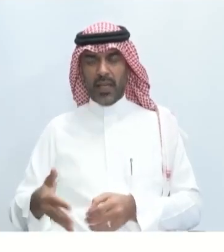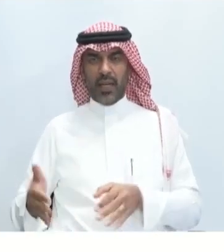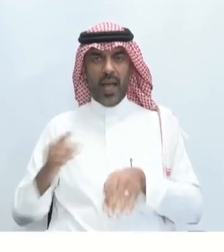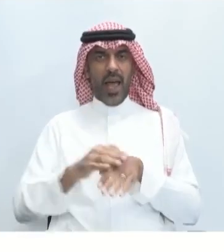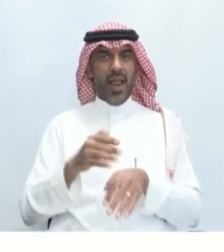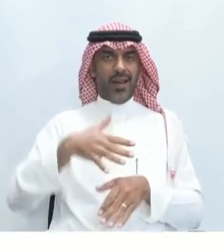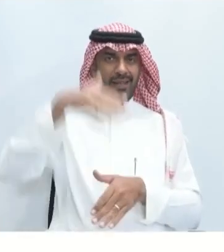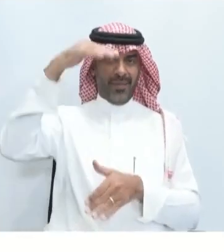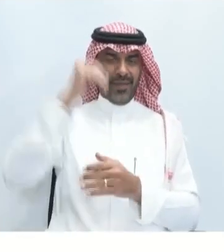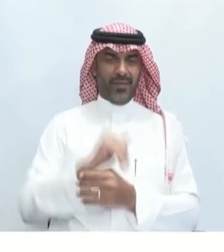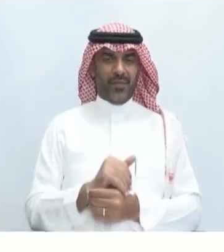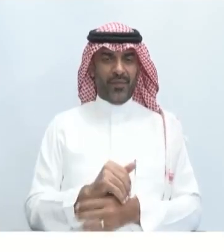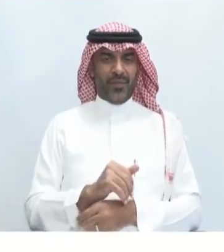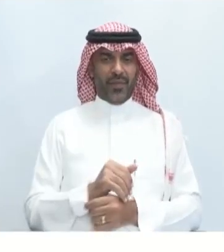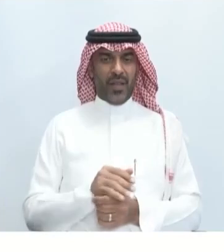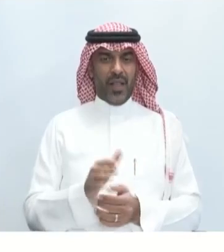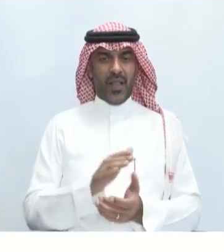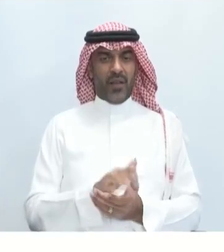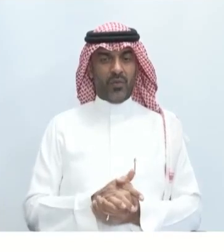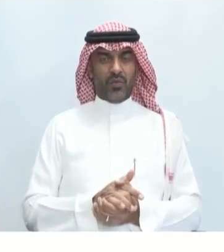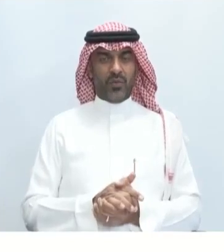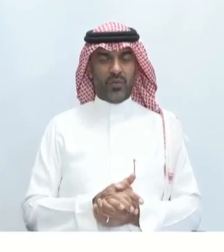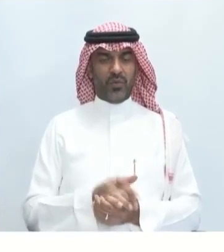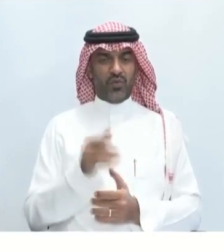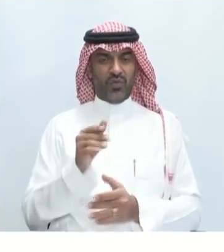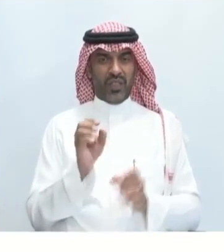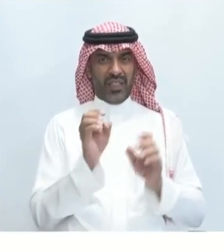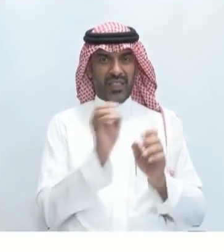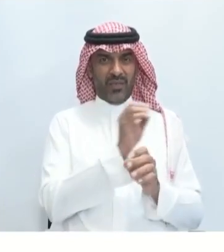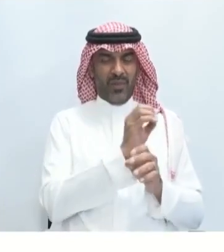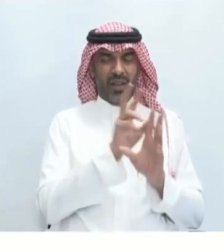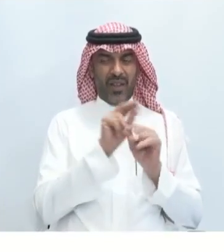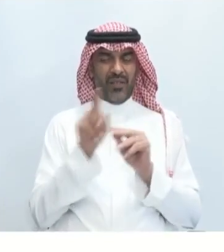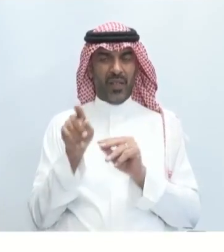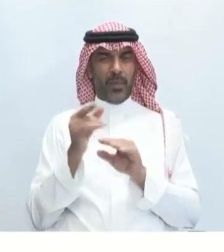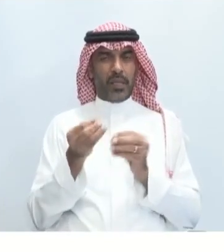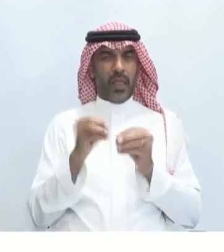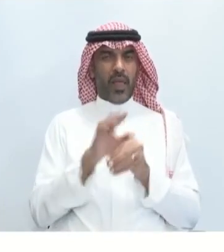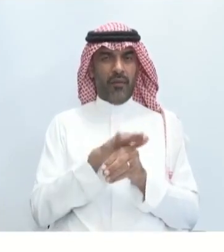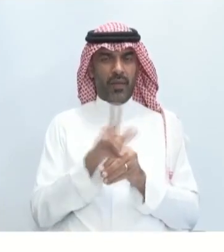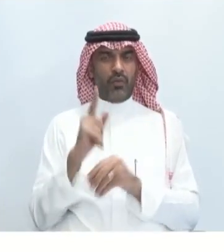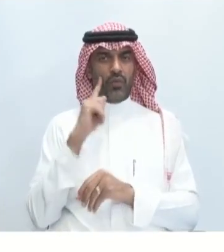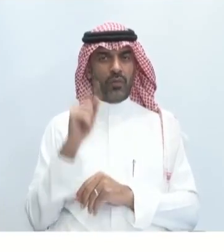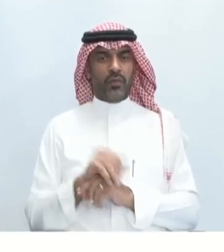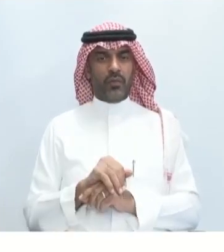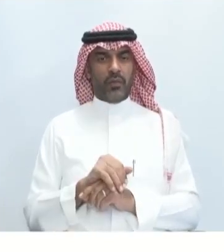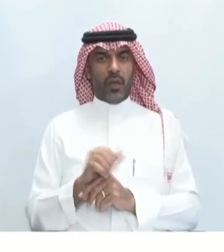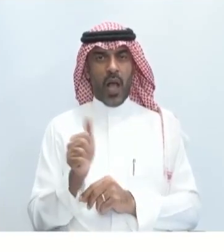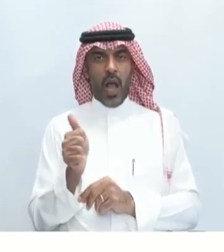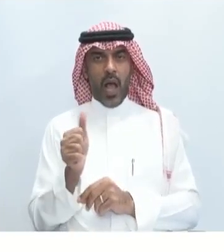الاخرى يجب ان يسلم الصغير على الكبير